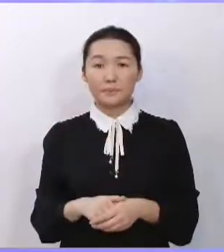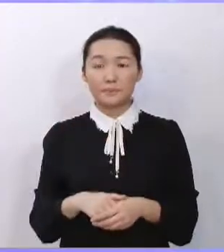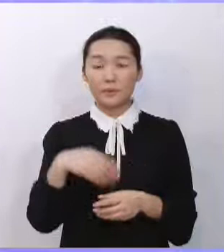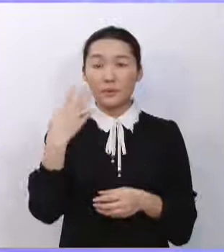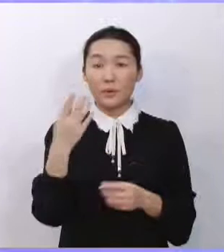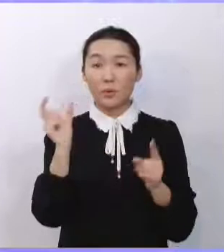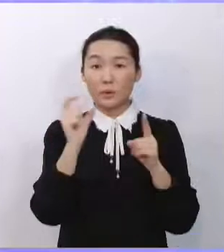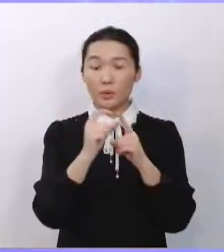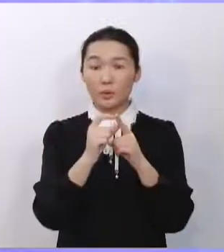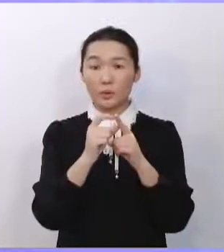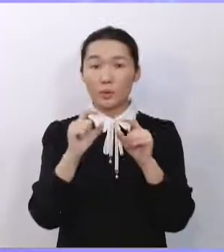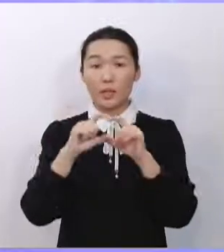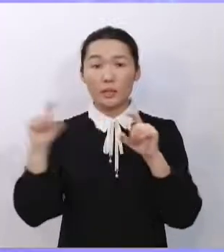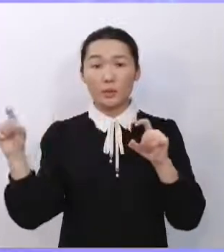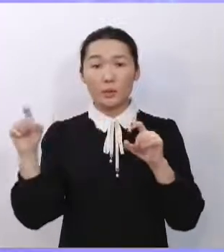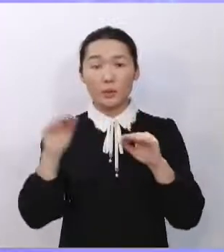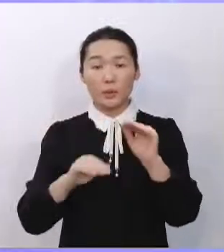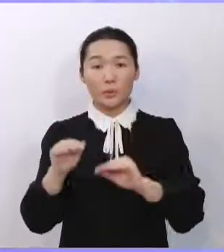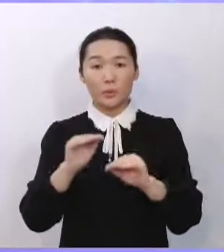4 сөздөн турган сүйлөм түзүп,